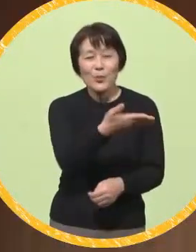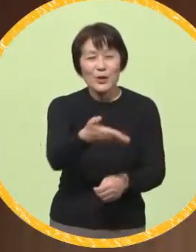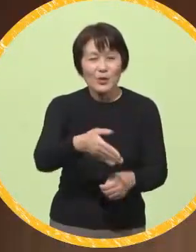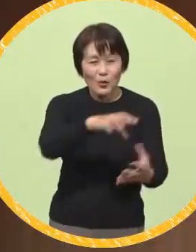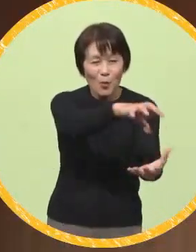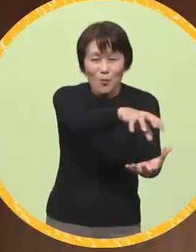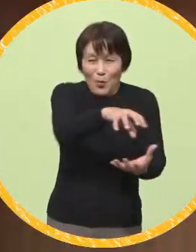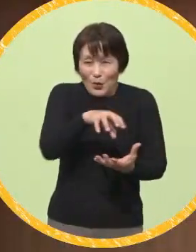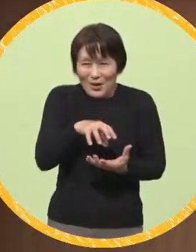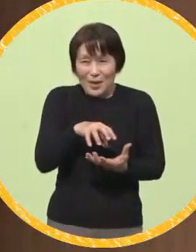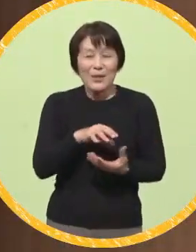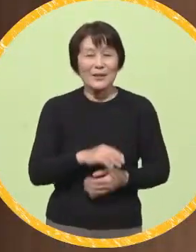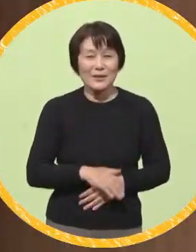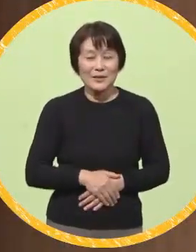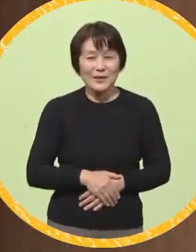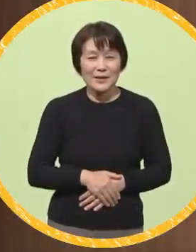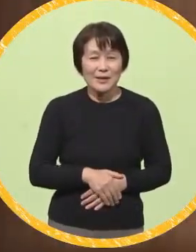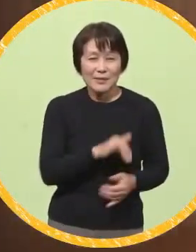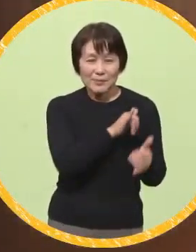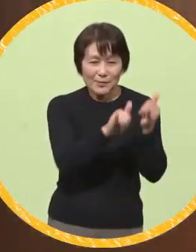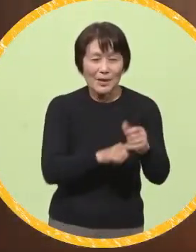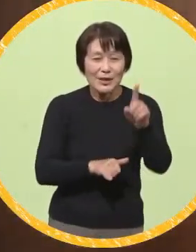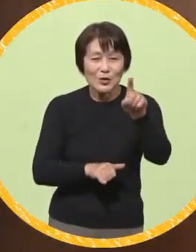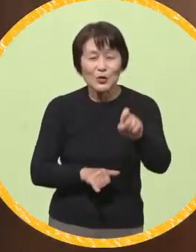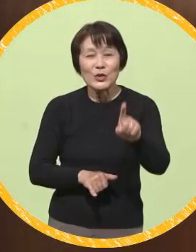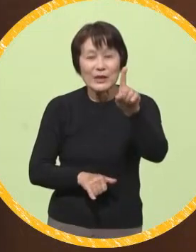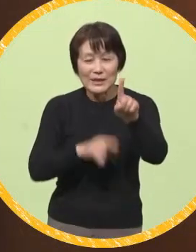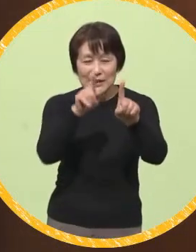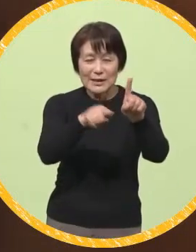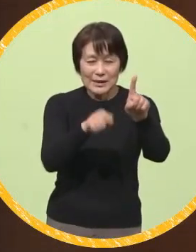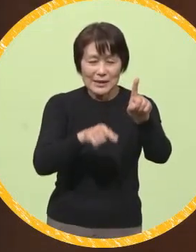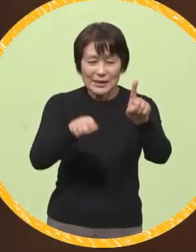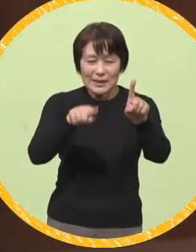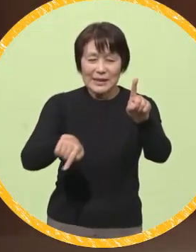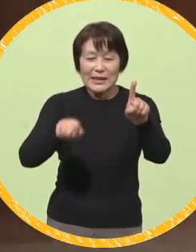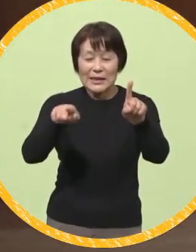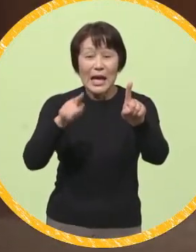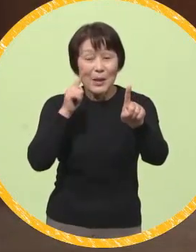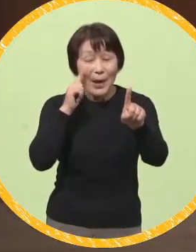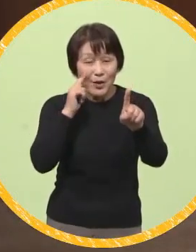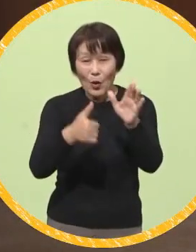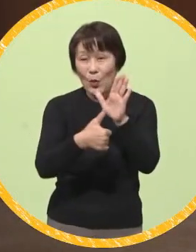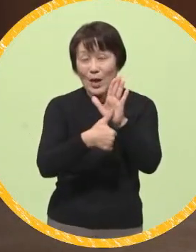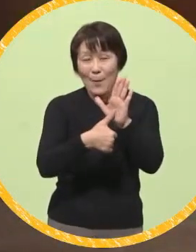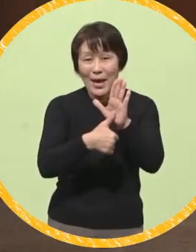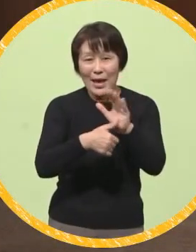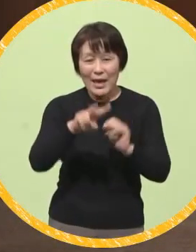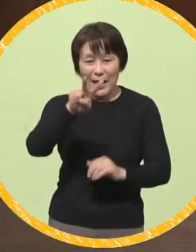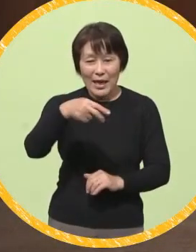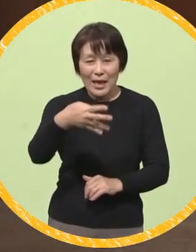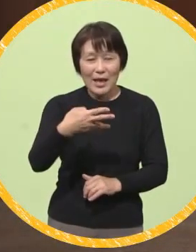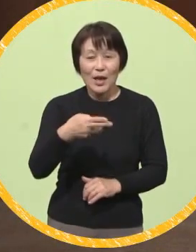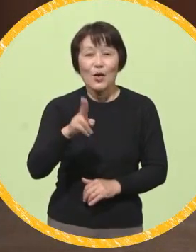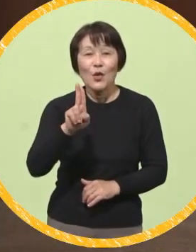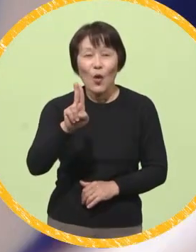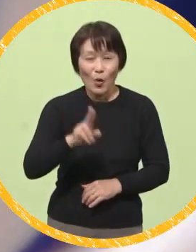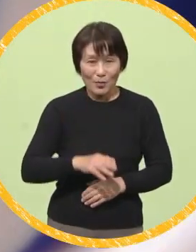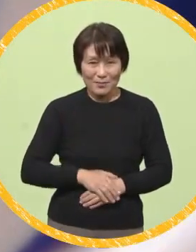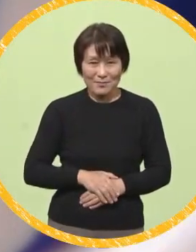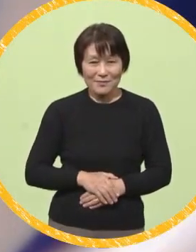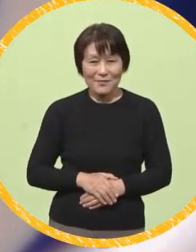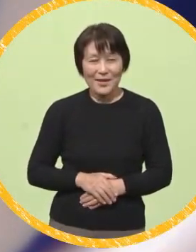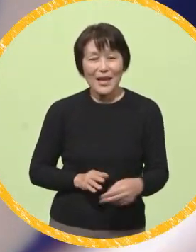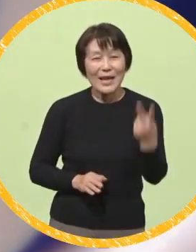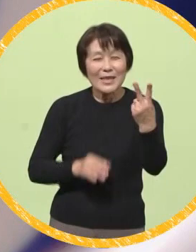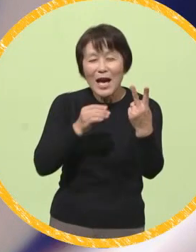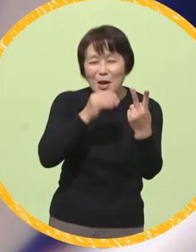。 11代目の名前がついたオール神奈川の日本酒涼、本日2杯目